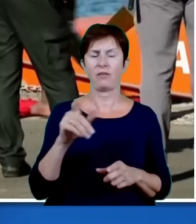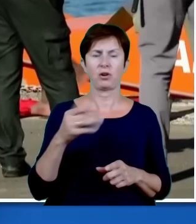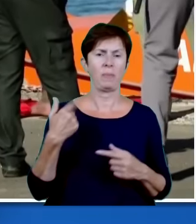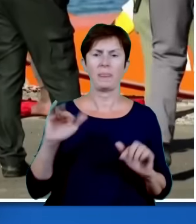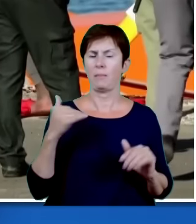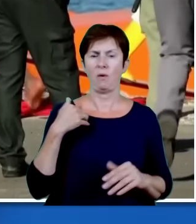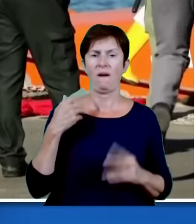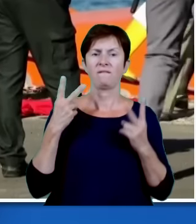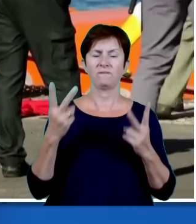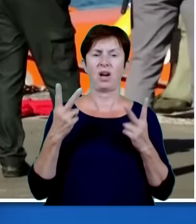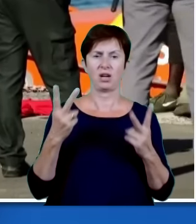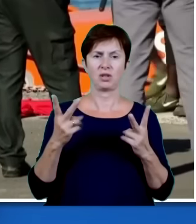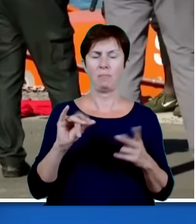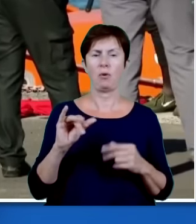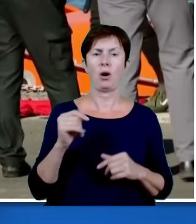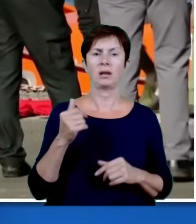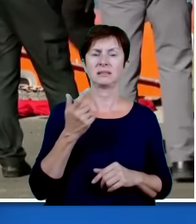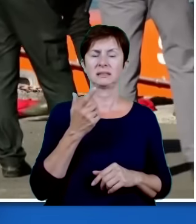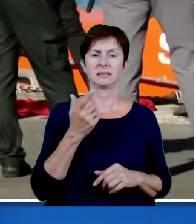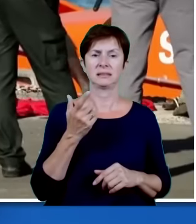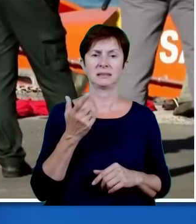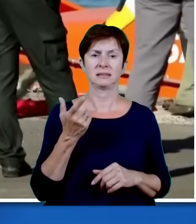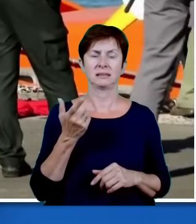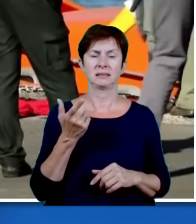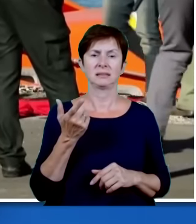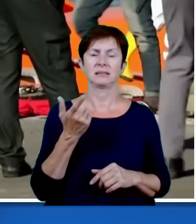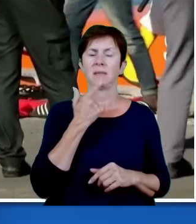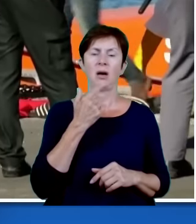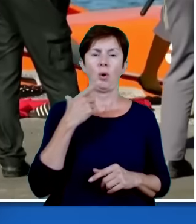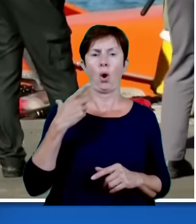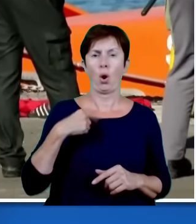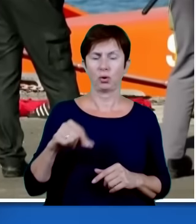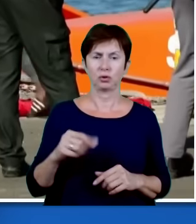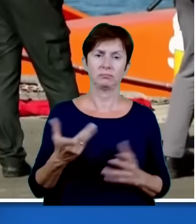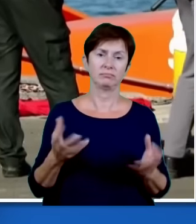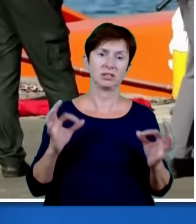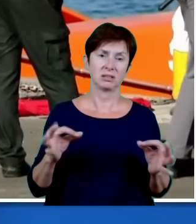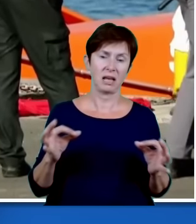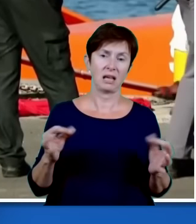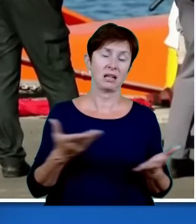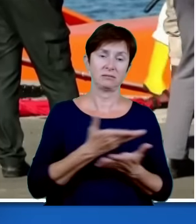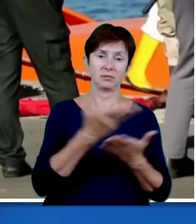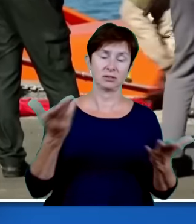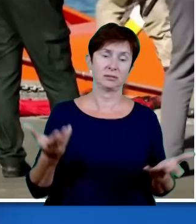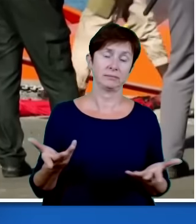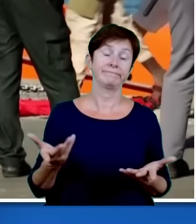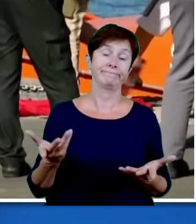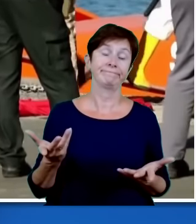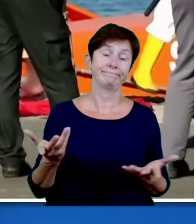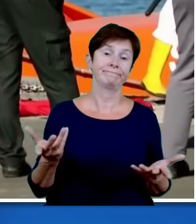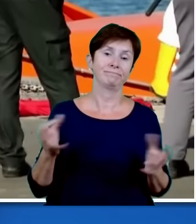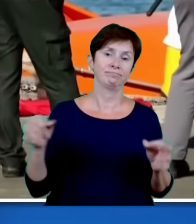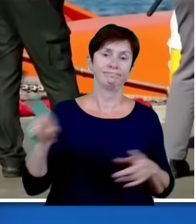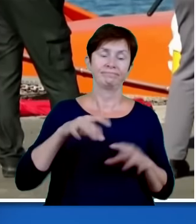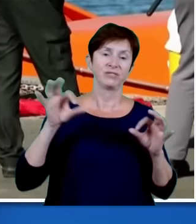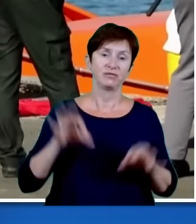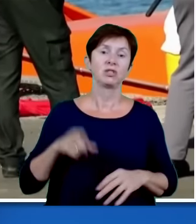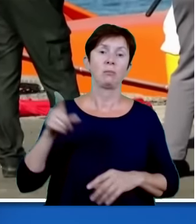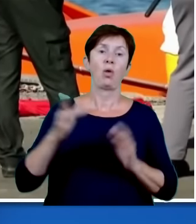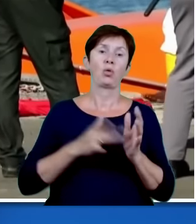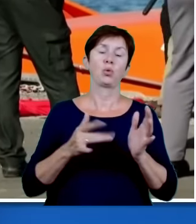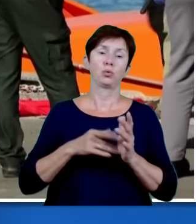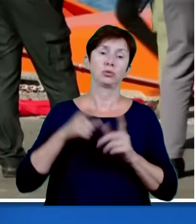było wymaganej frekwencji będą w tej chwili płacić za decyzję Donalda Tuska bo to była jedna z